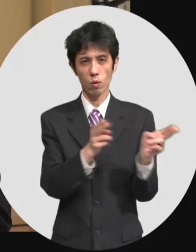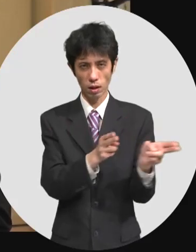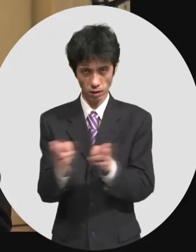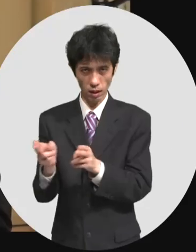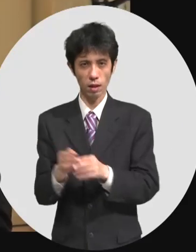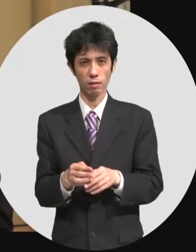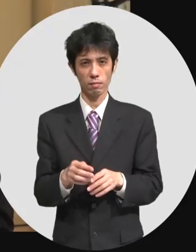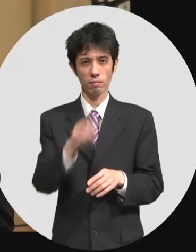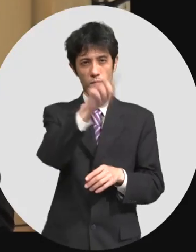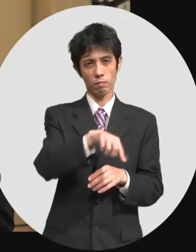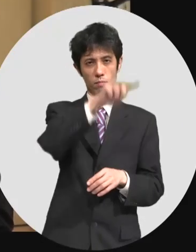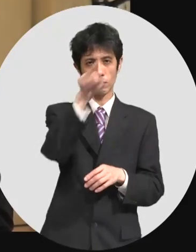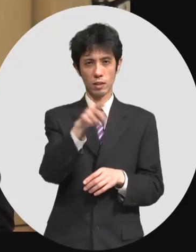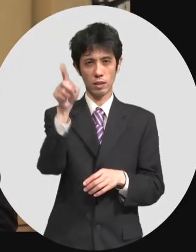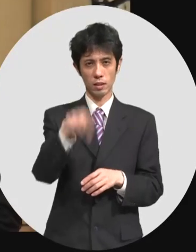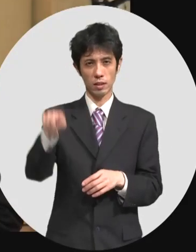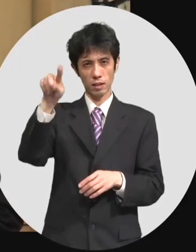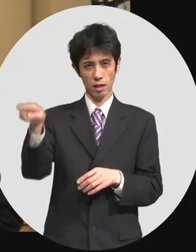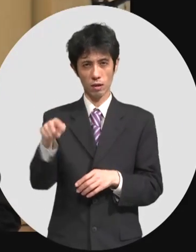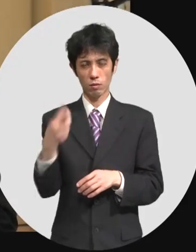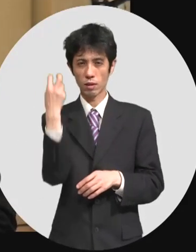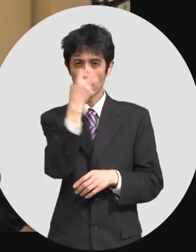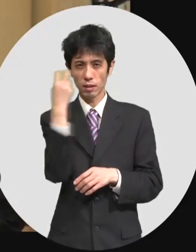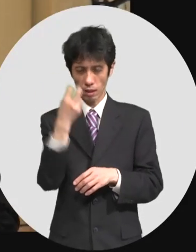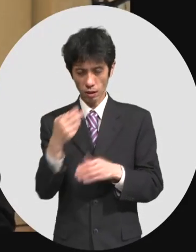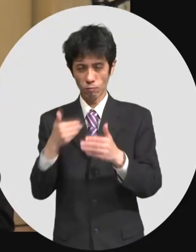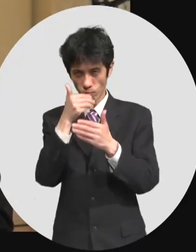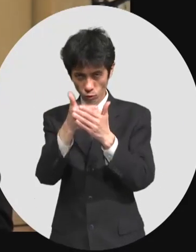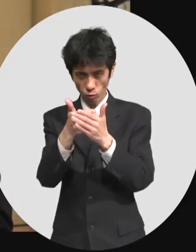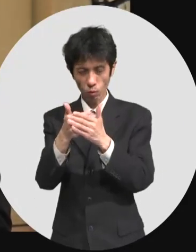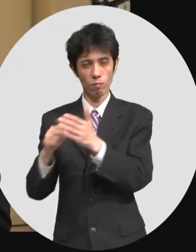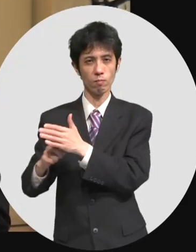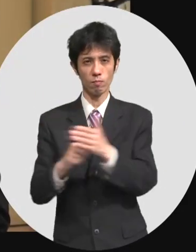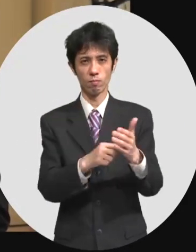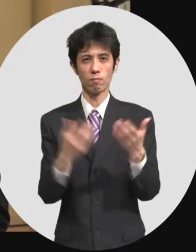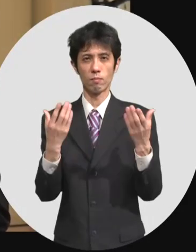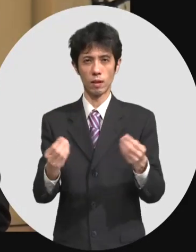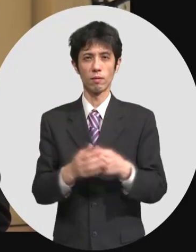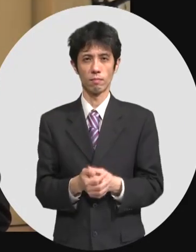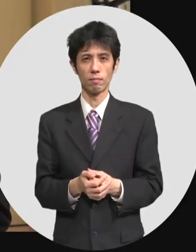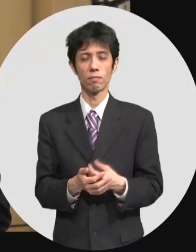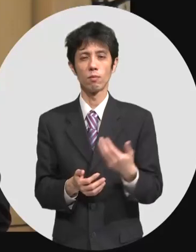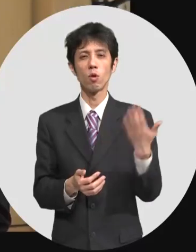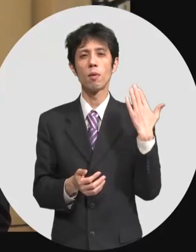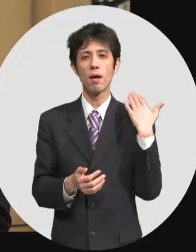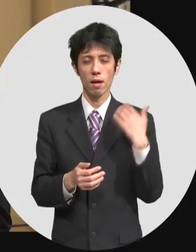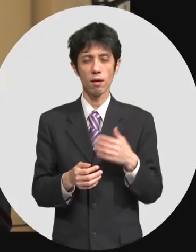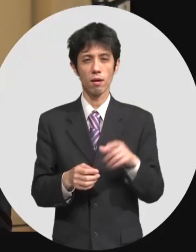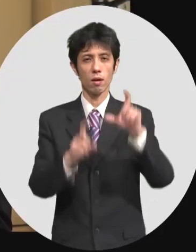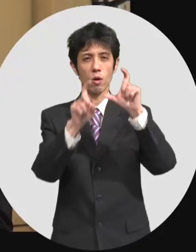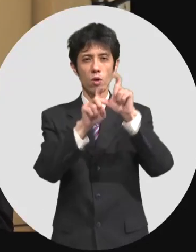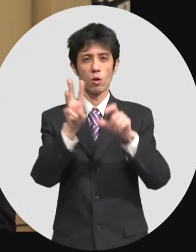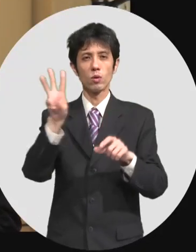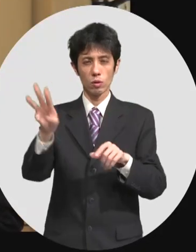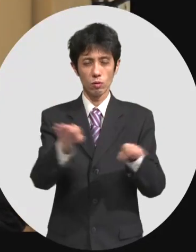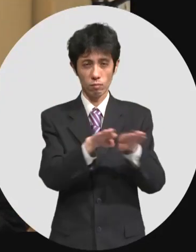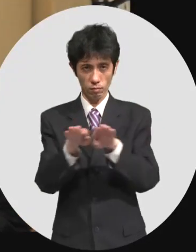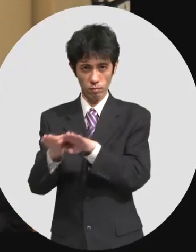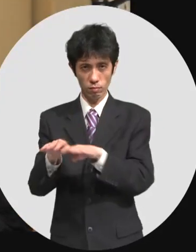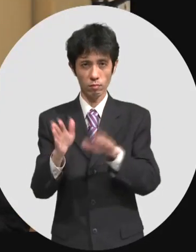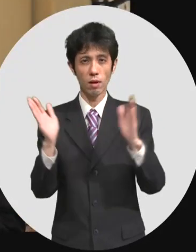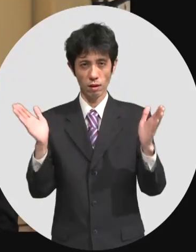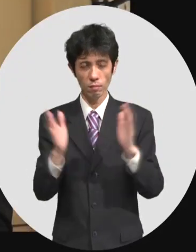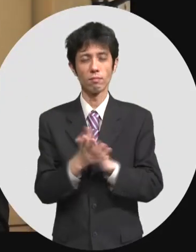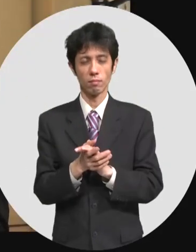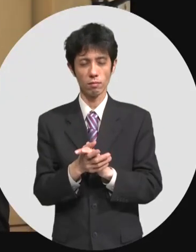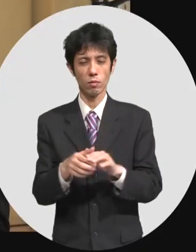療提供体制、また PCR の検査体制の充実を図ってまいりました。先日のゴールデンウィークの人出を見まし